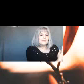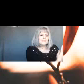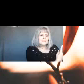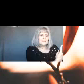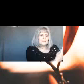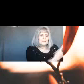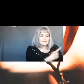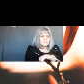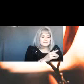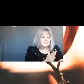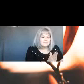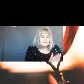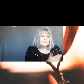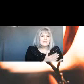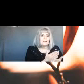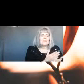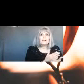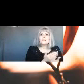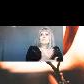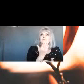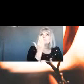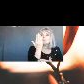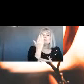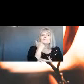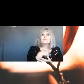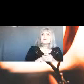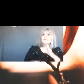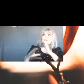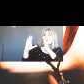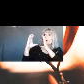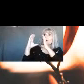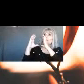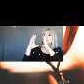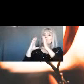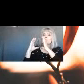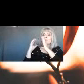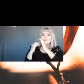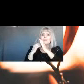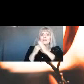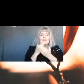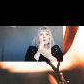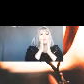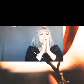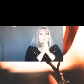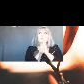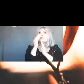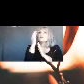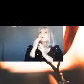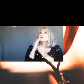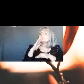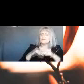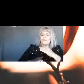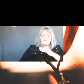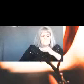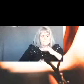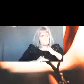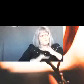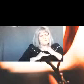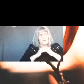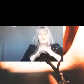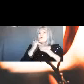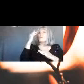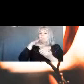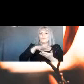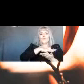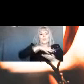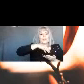Elkeen, en dankie dat ons deel kan wees van hierdie elkeen wat U roep. Ons bid dat U ons vul met U Gees, Here. Ons